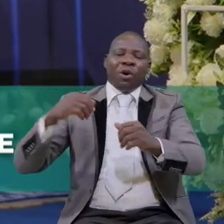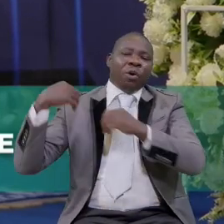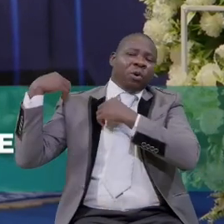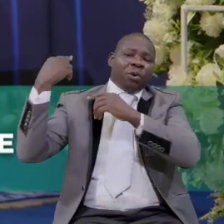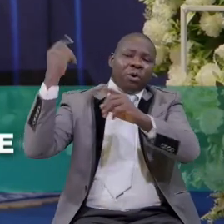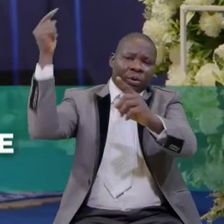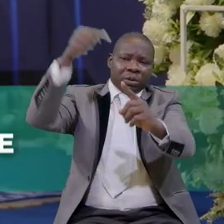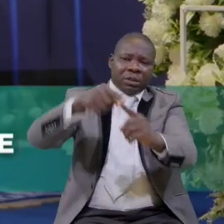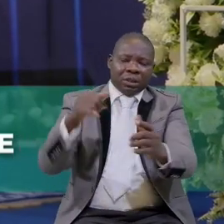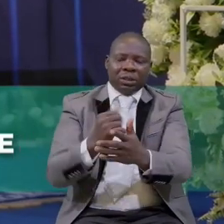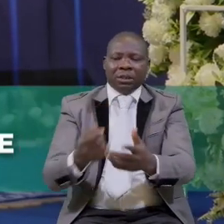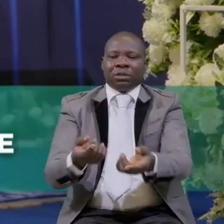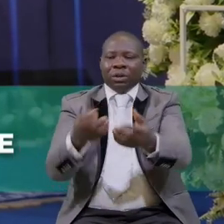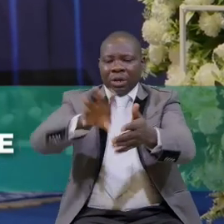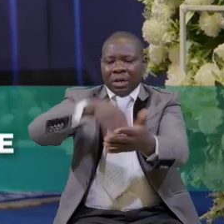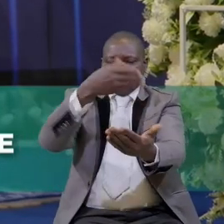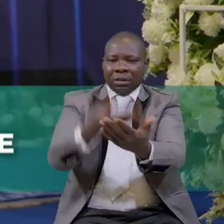atteigne